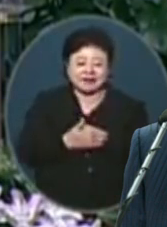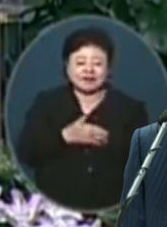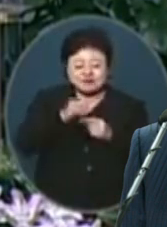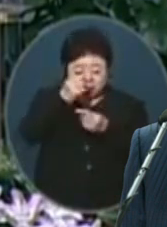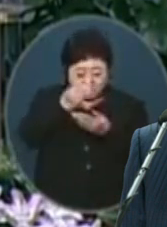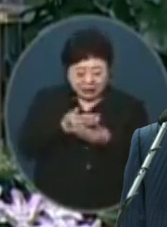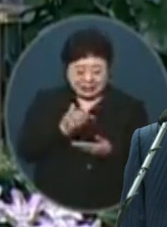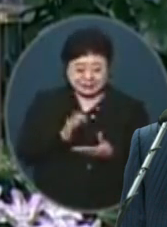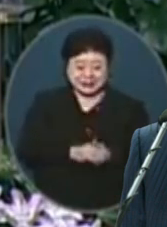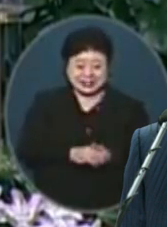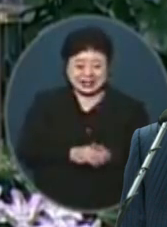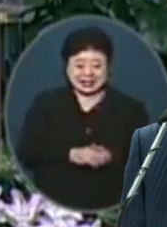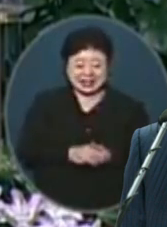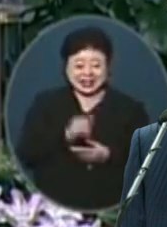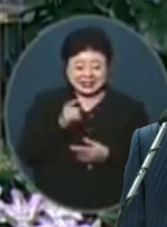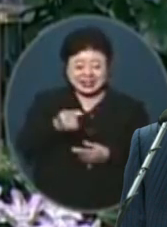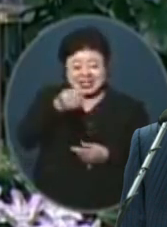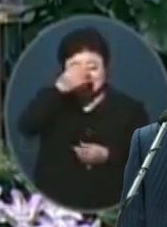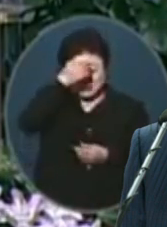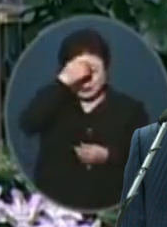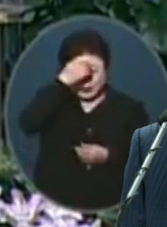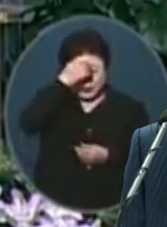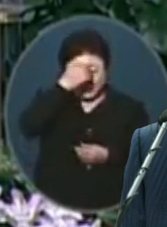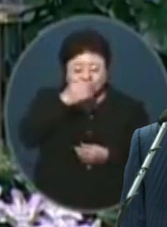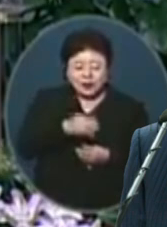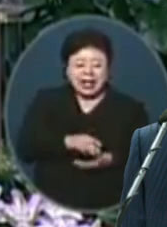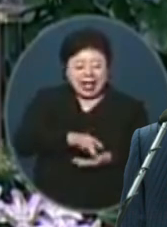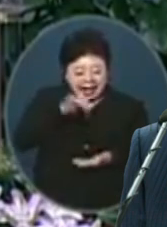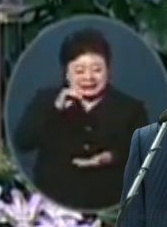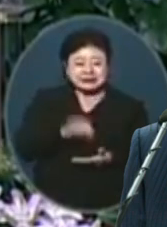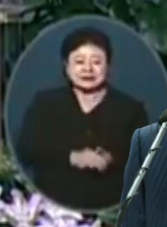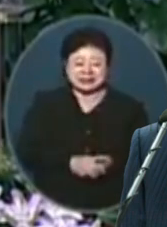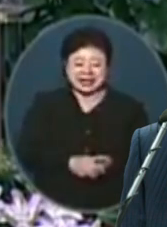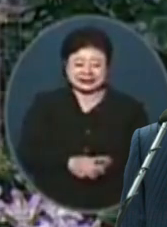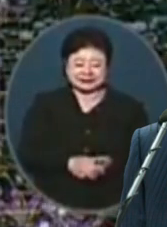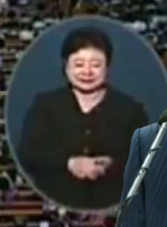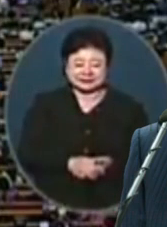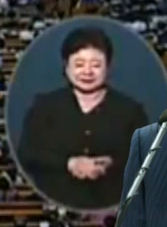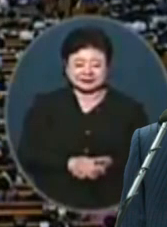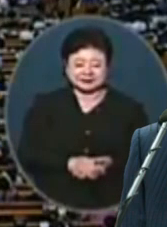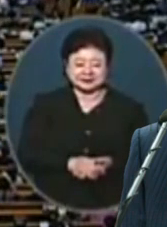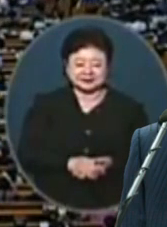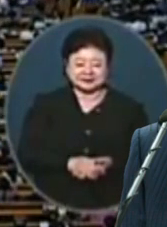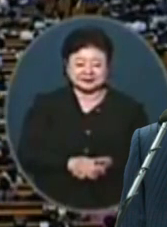것인데 이것이 기독교의 핵심인 것입니다.